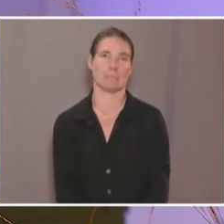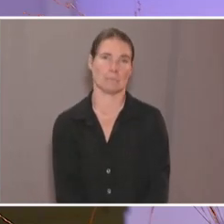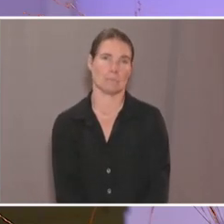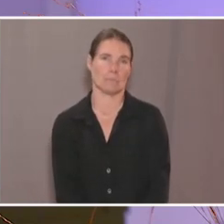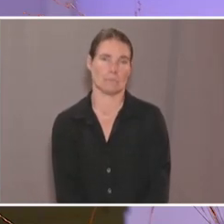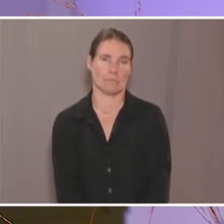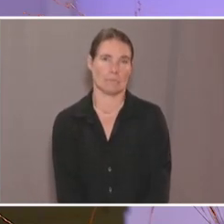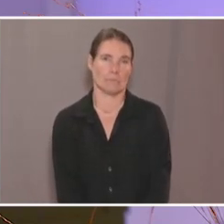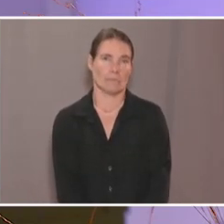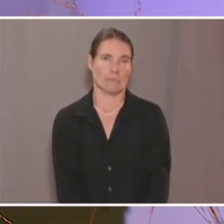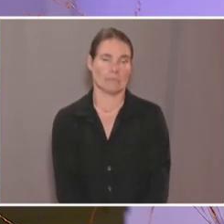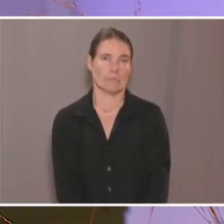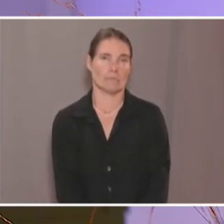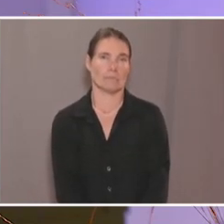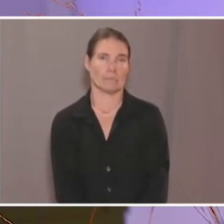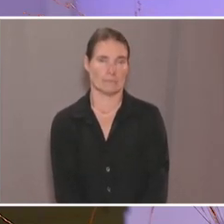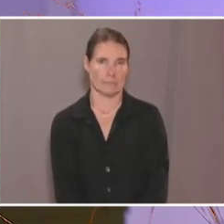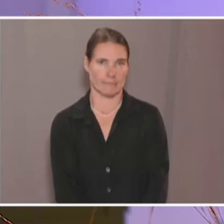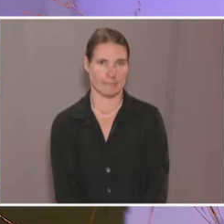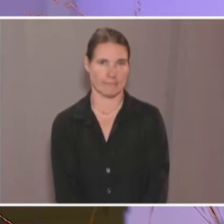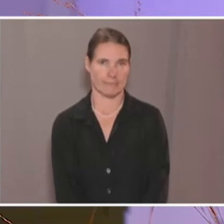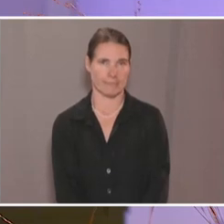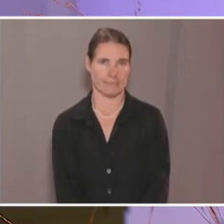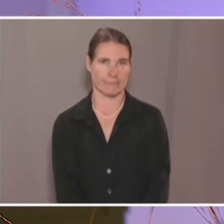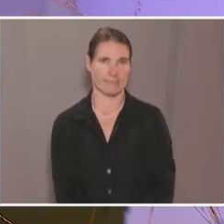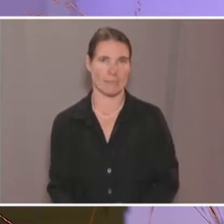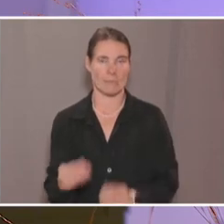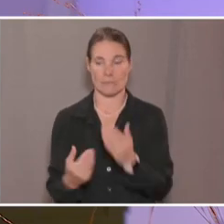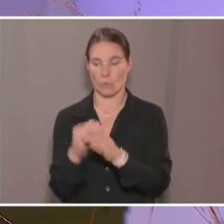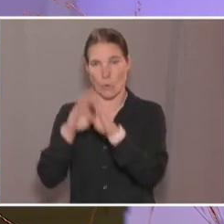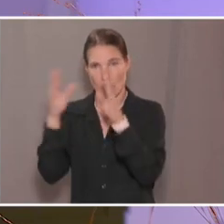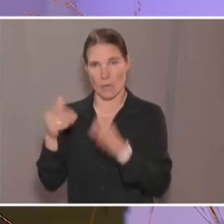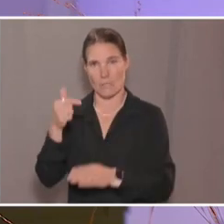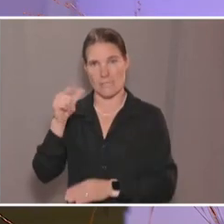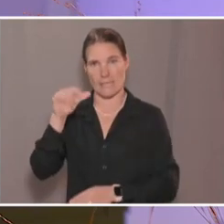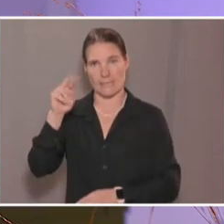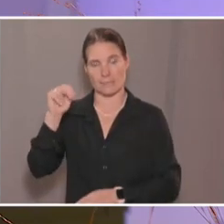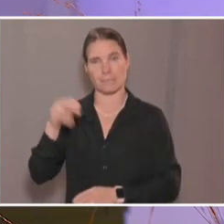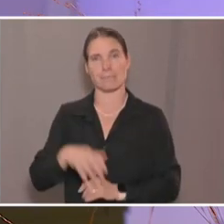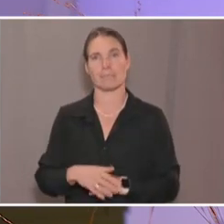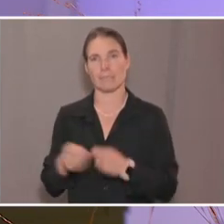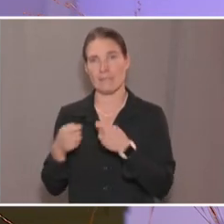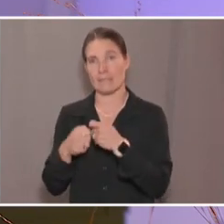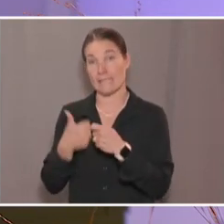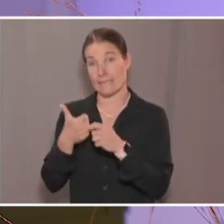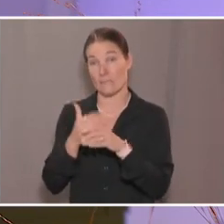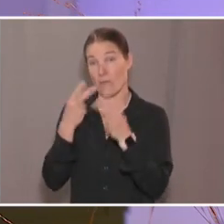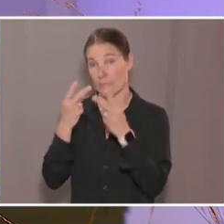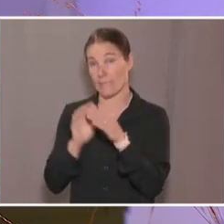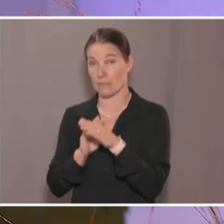Und das dürfte nicht nur mich beeindrucken. Mit dem Neubau Tallinn folgt nun der nächste wichtige Schritt zu